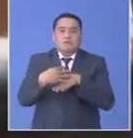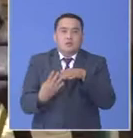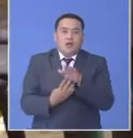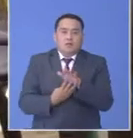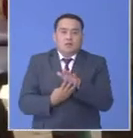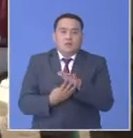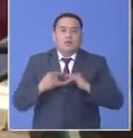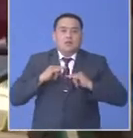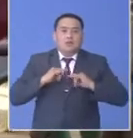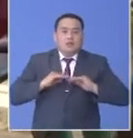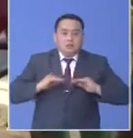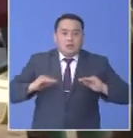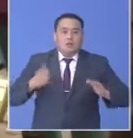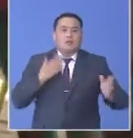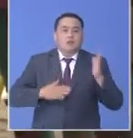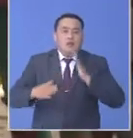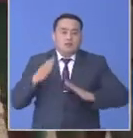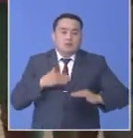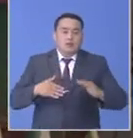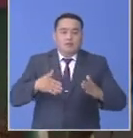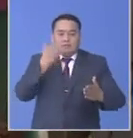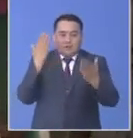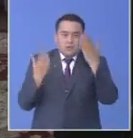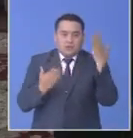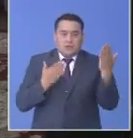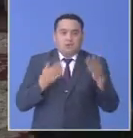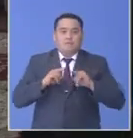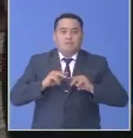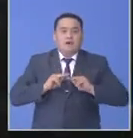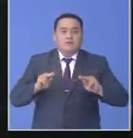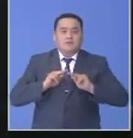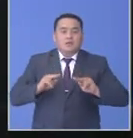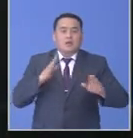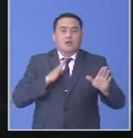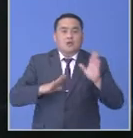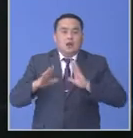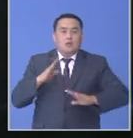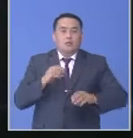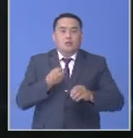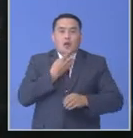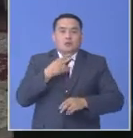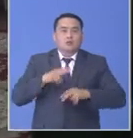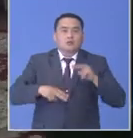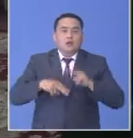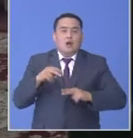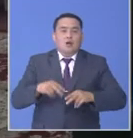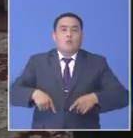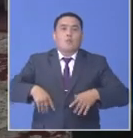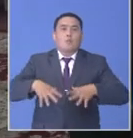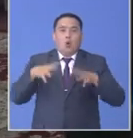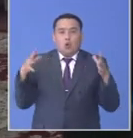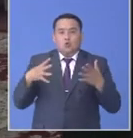2016-2019. Дети в хорошем настроении. Я думаю, если воспитатель детского сада будет работать в хорошем настроении, и работа станет еще